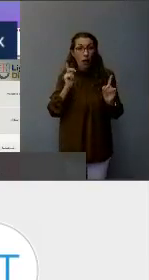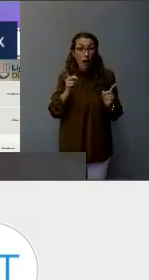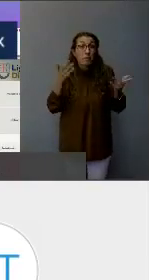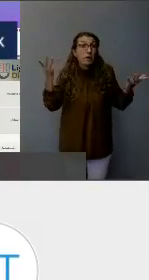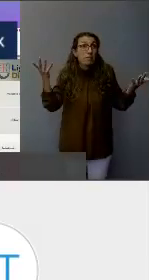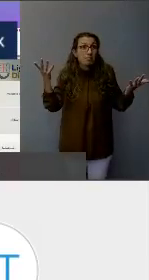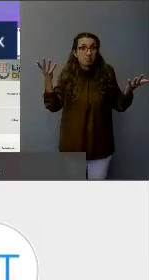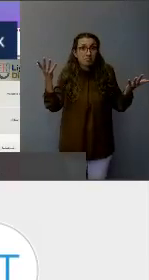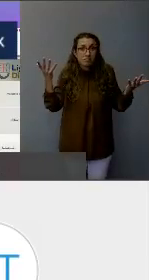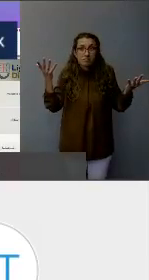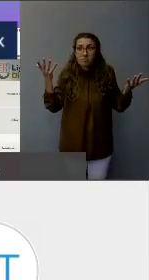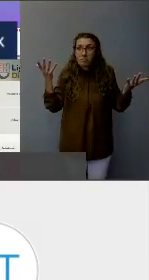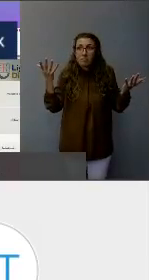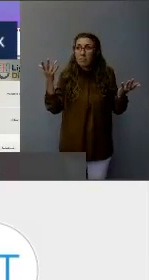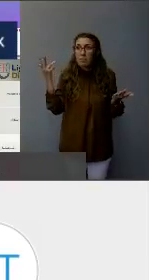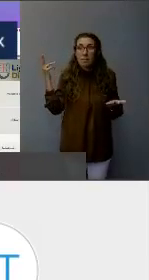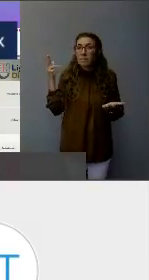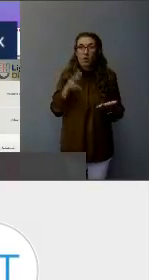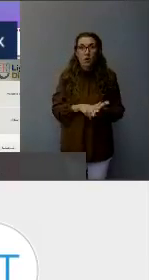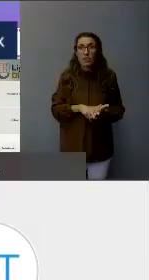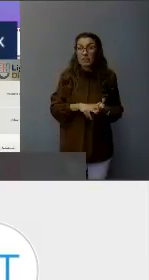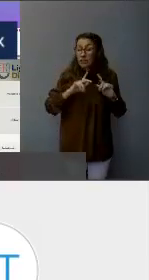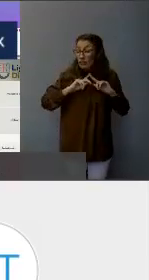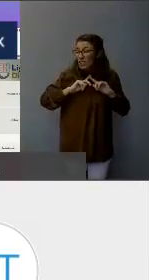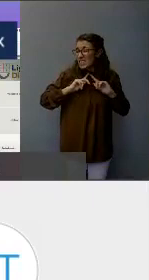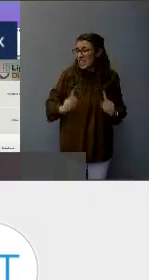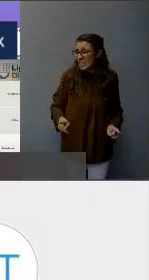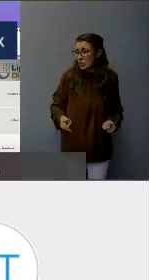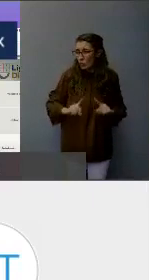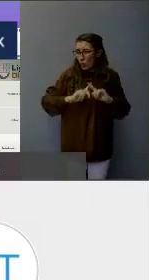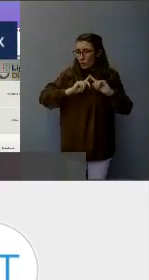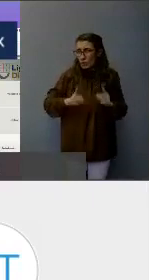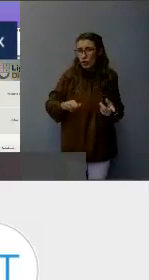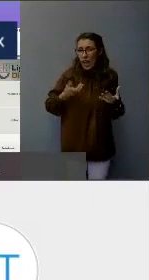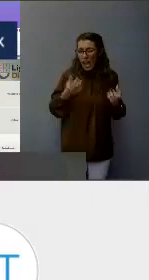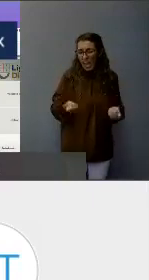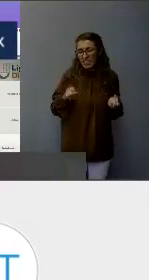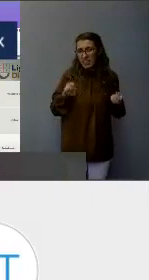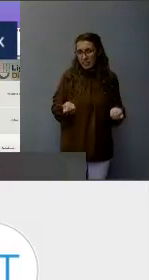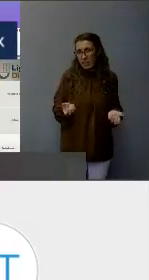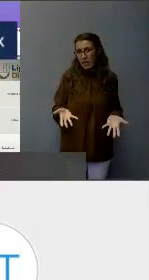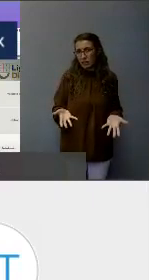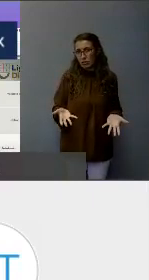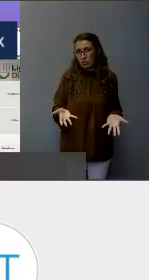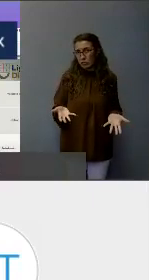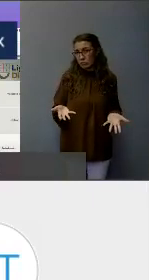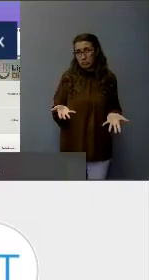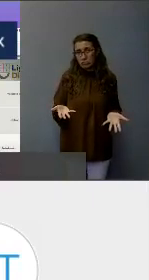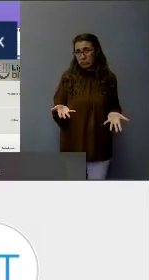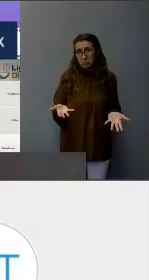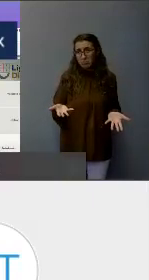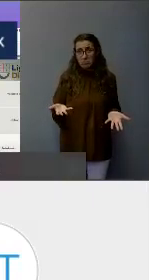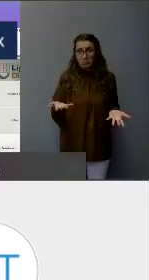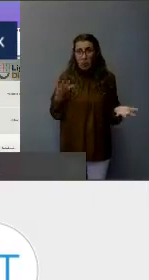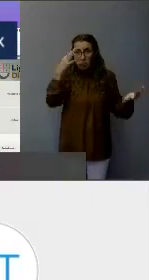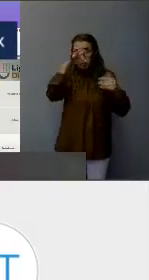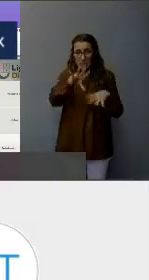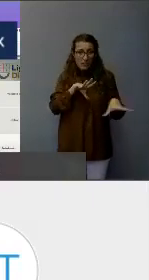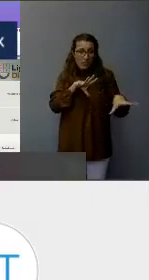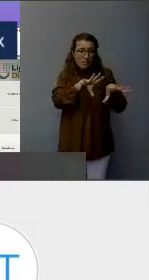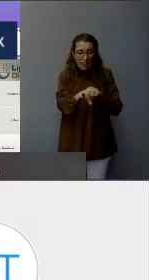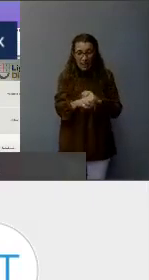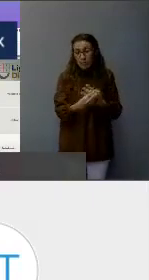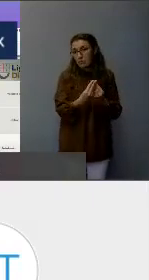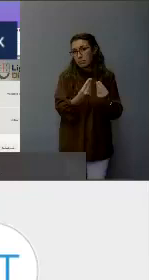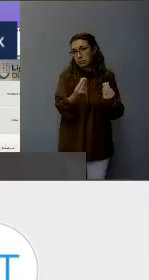provvedimento è stato attivato finalizzato a risanare l'area della